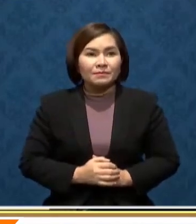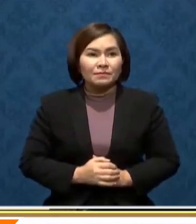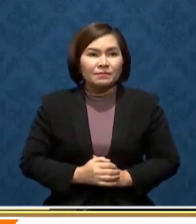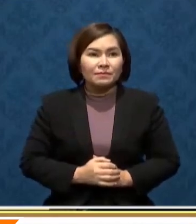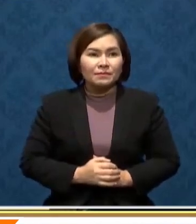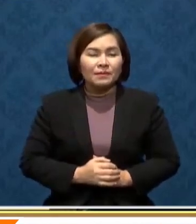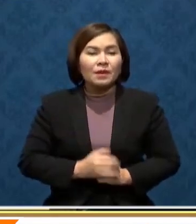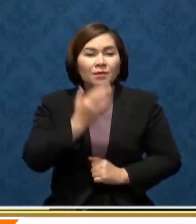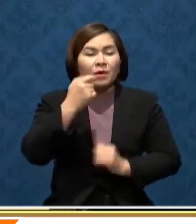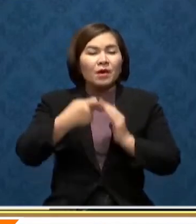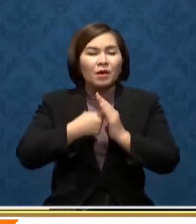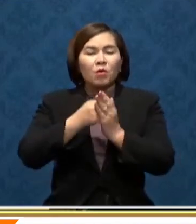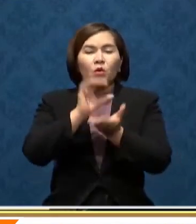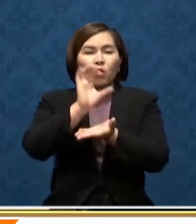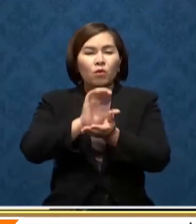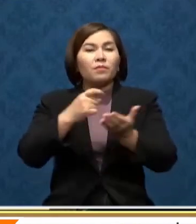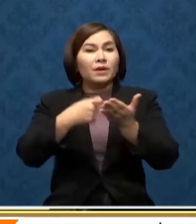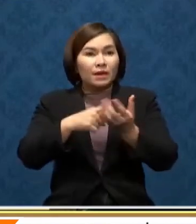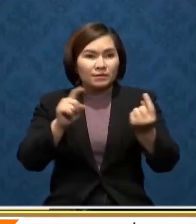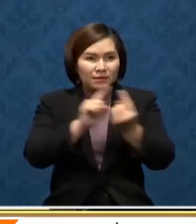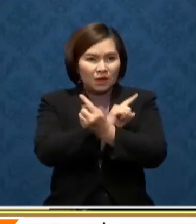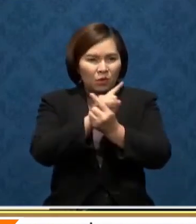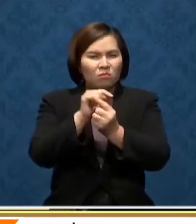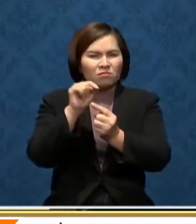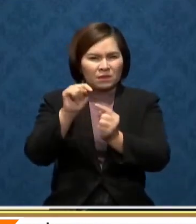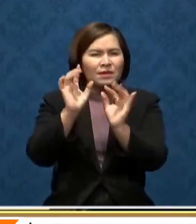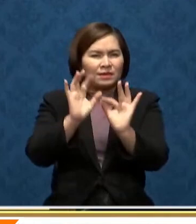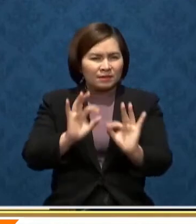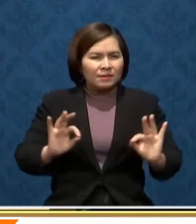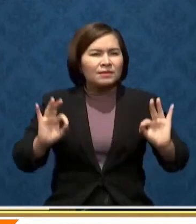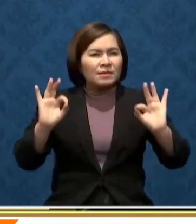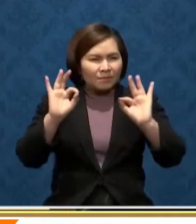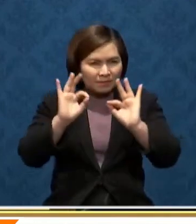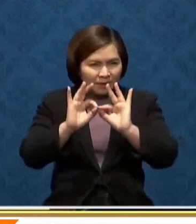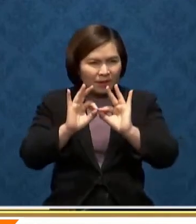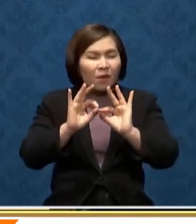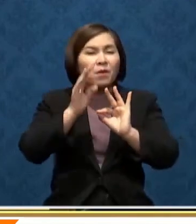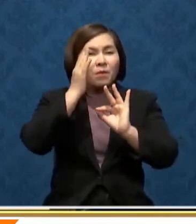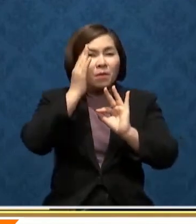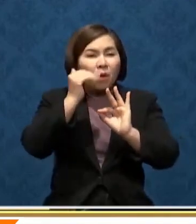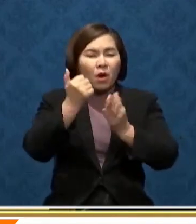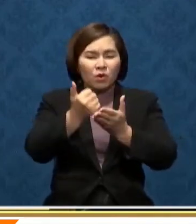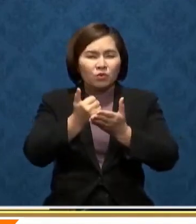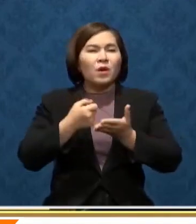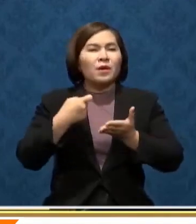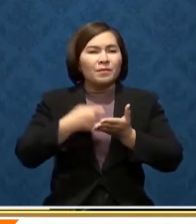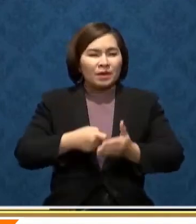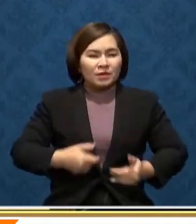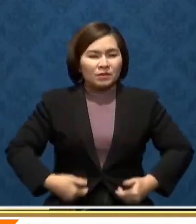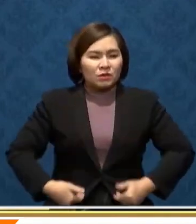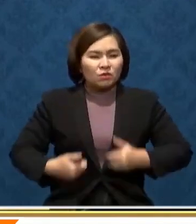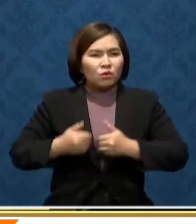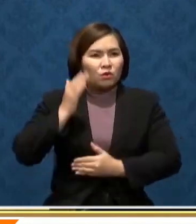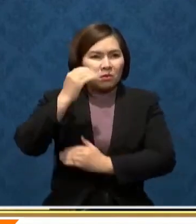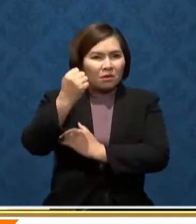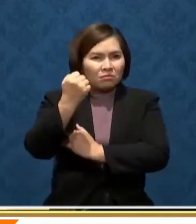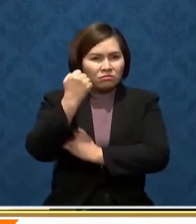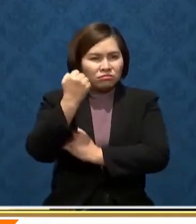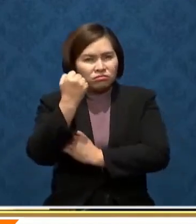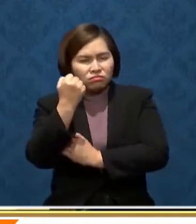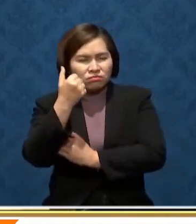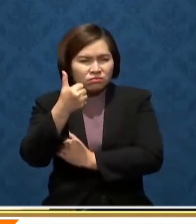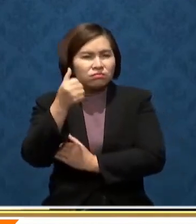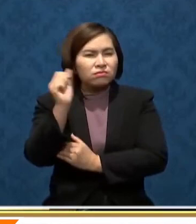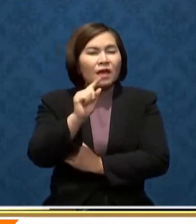กองทุนประกันสังคมมีความสำคัญเป็นแหล่งประกันความมั่นคงในชีวิตแต่หาก